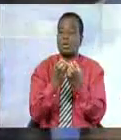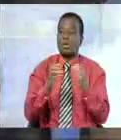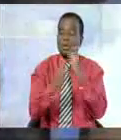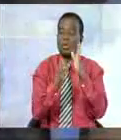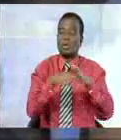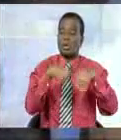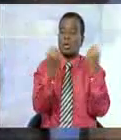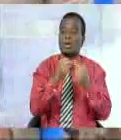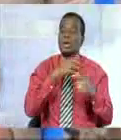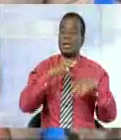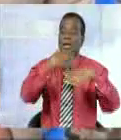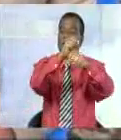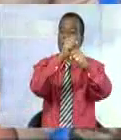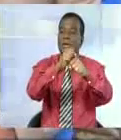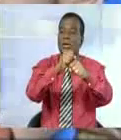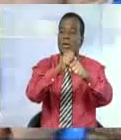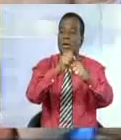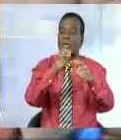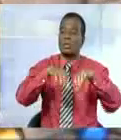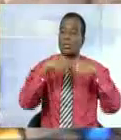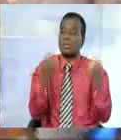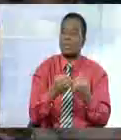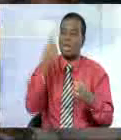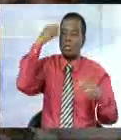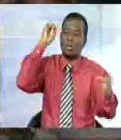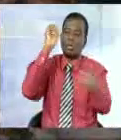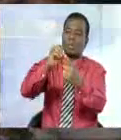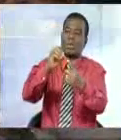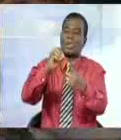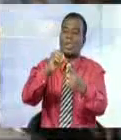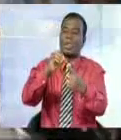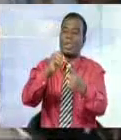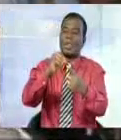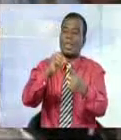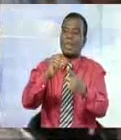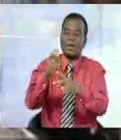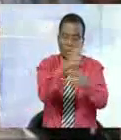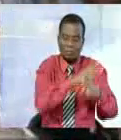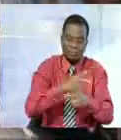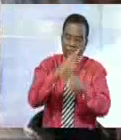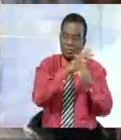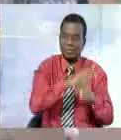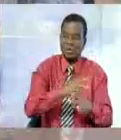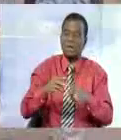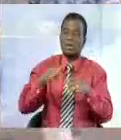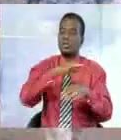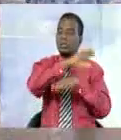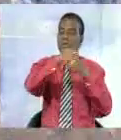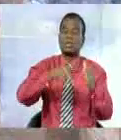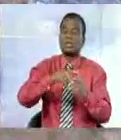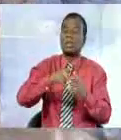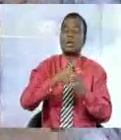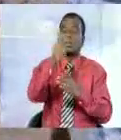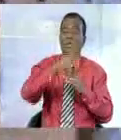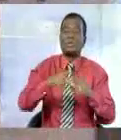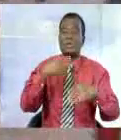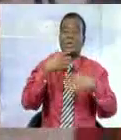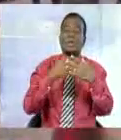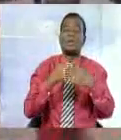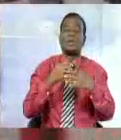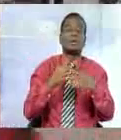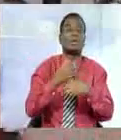social a été mis en place. Ce comité a pour objectif le suivi et la réalisation des projets initiés par le